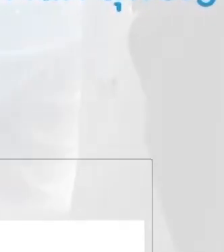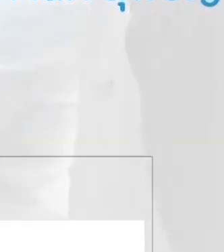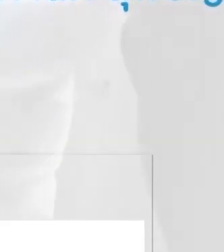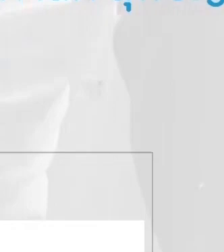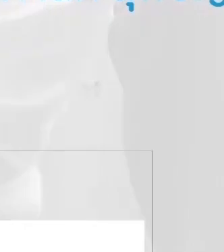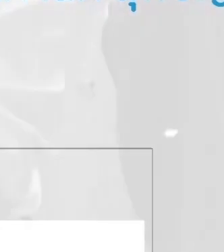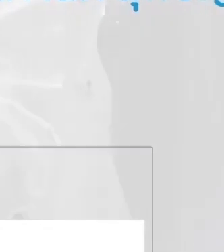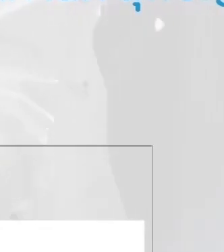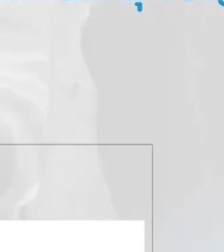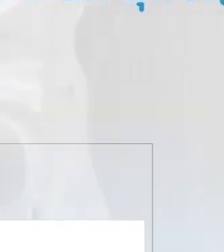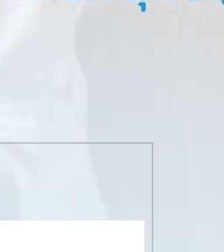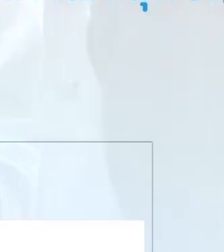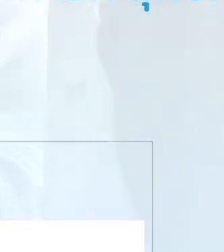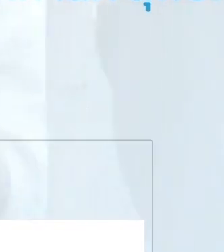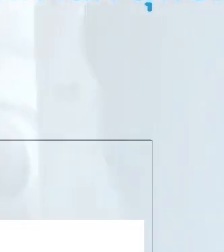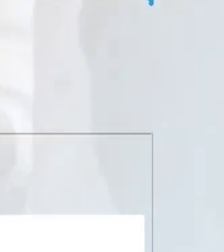คณะที่ปรึกษา